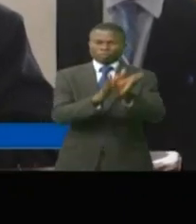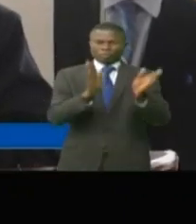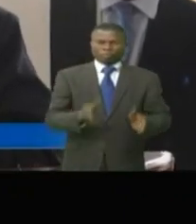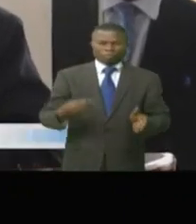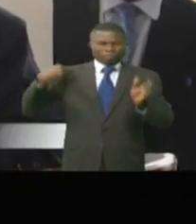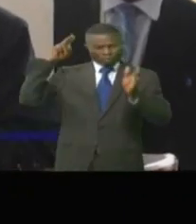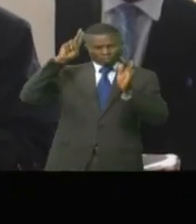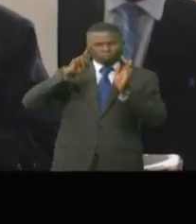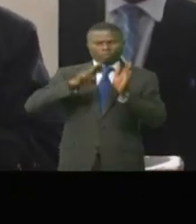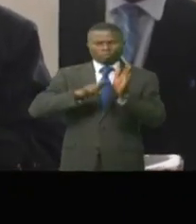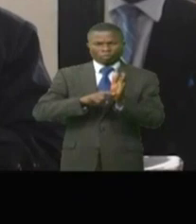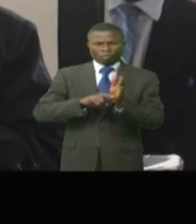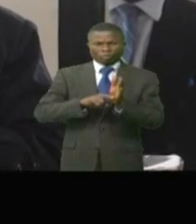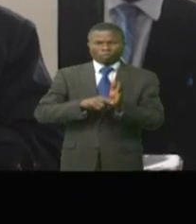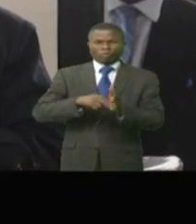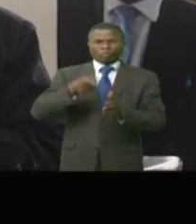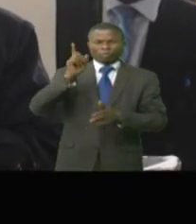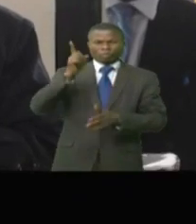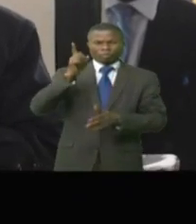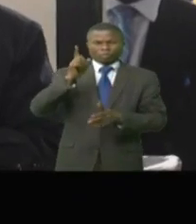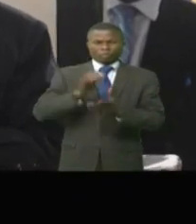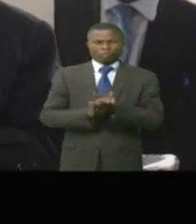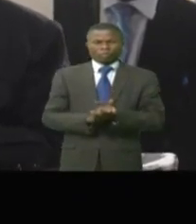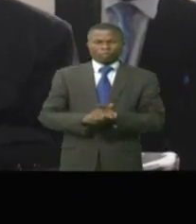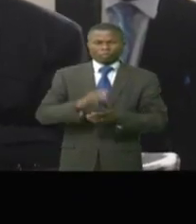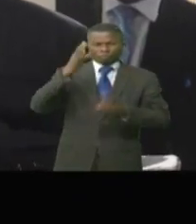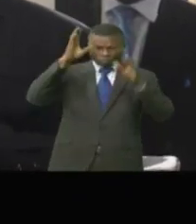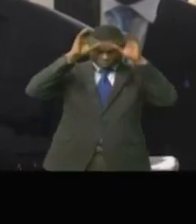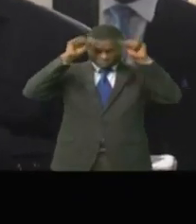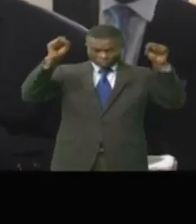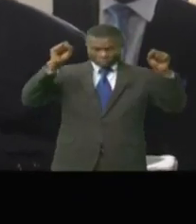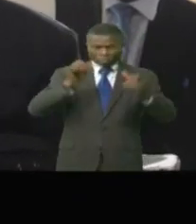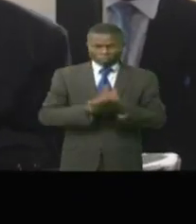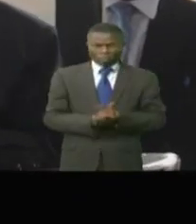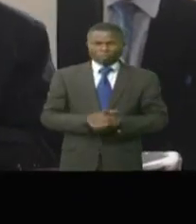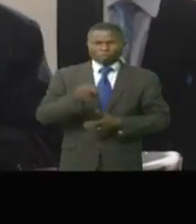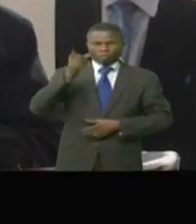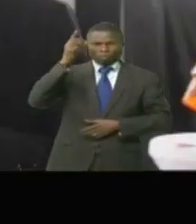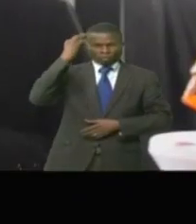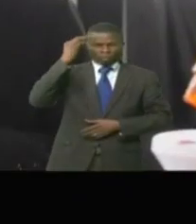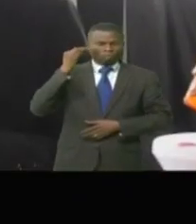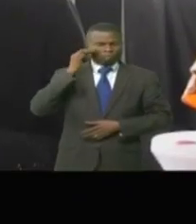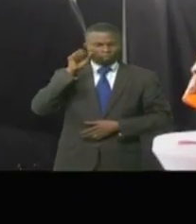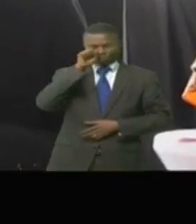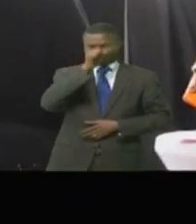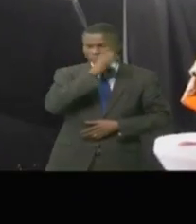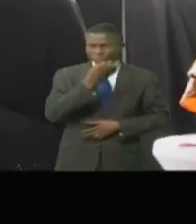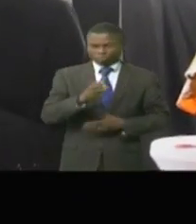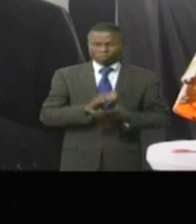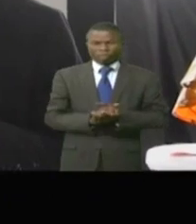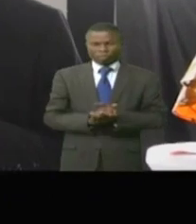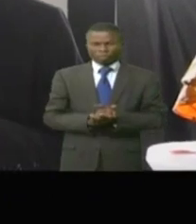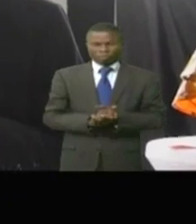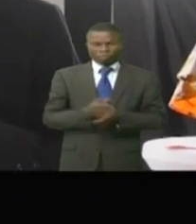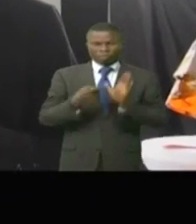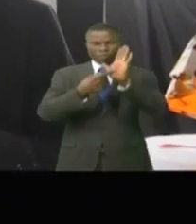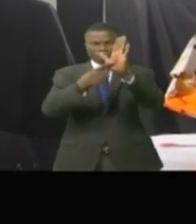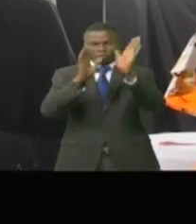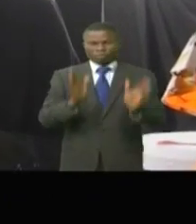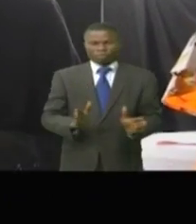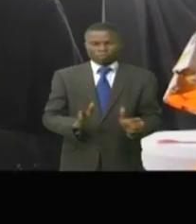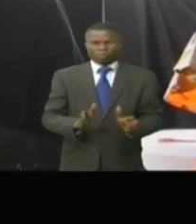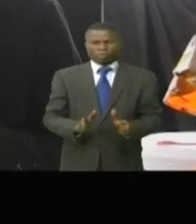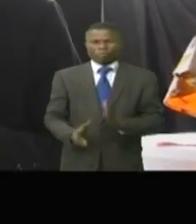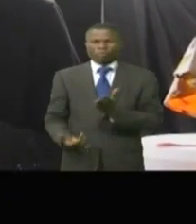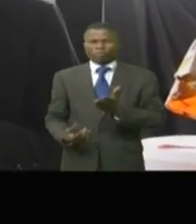gouvernement qui dirige le ministère de son Excellence Monsieur Jean-Michel Samalukonde. Bruno Lemarquis, représentant spécial